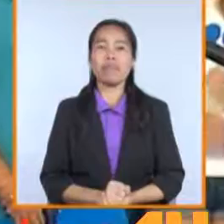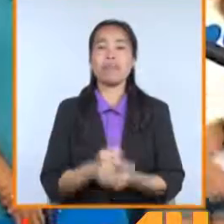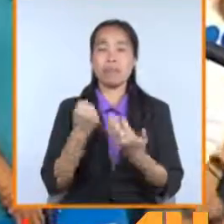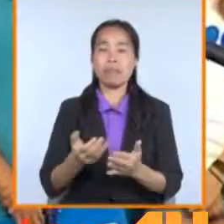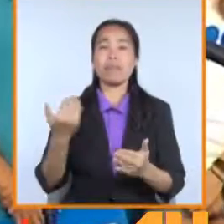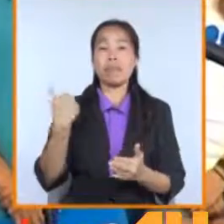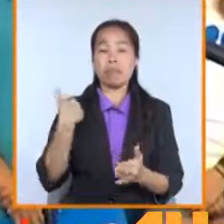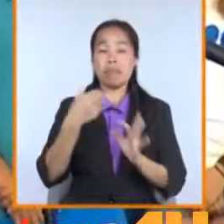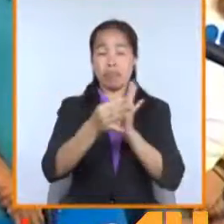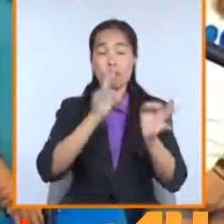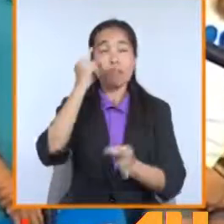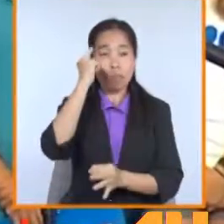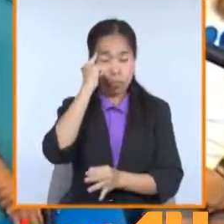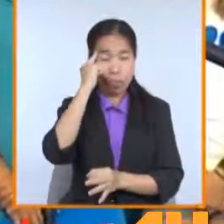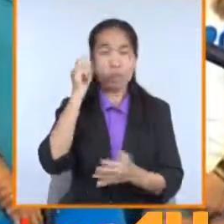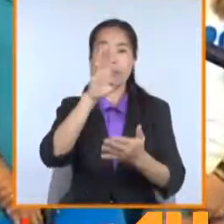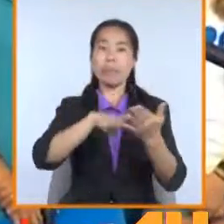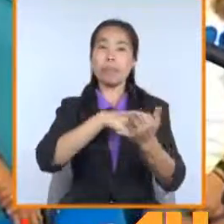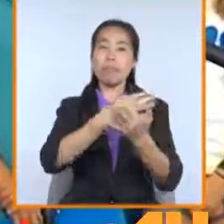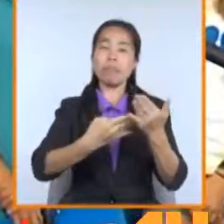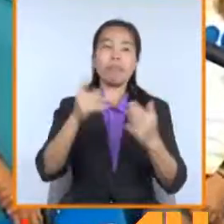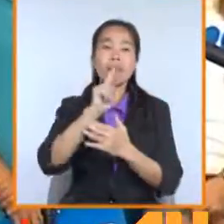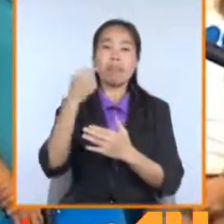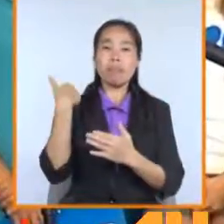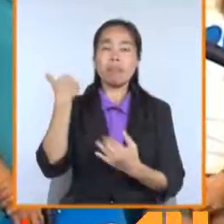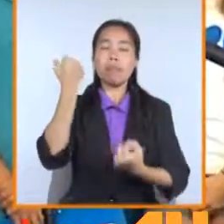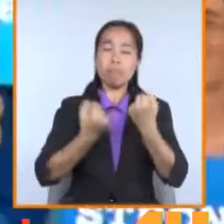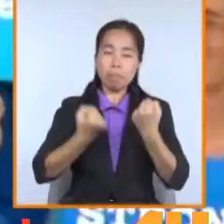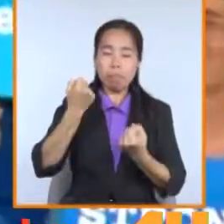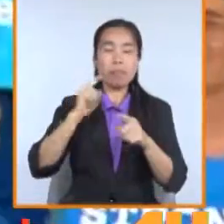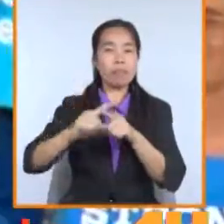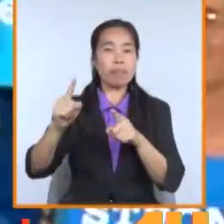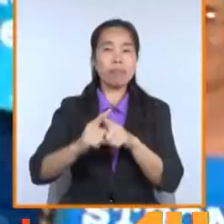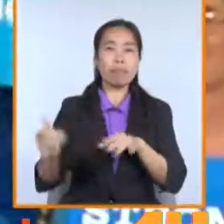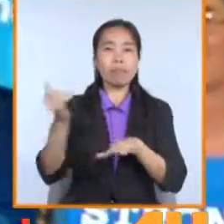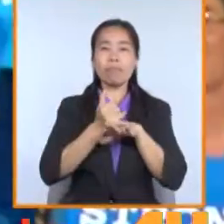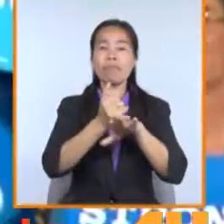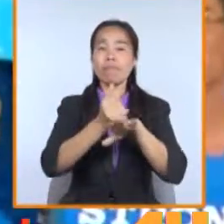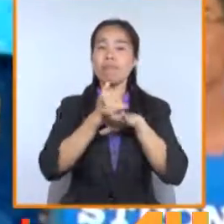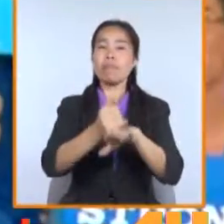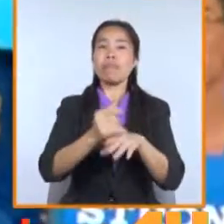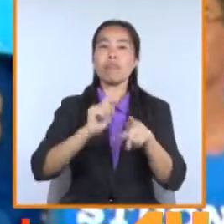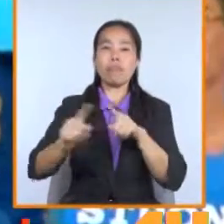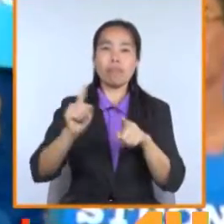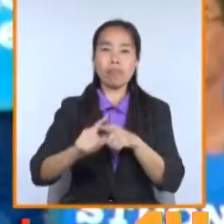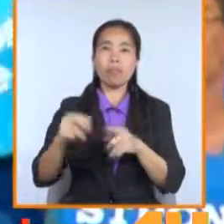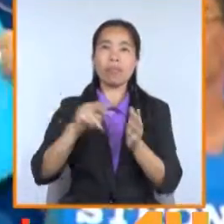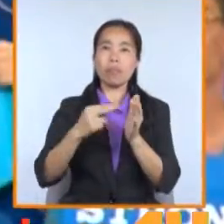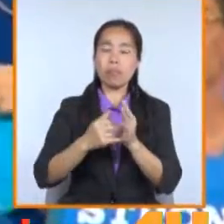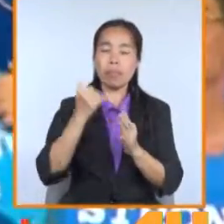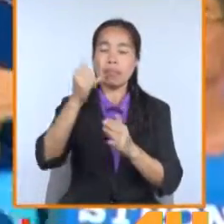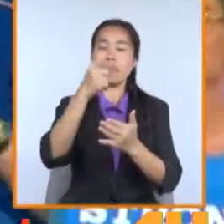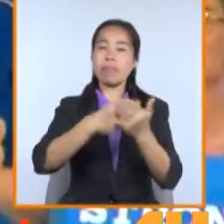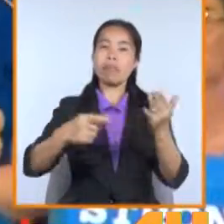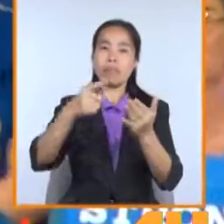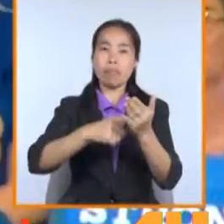กาศแผน Drive to Vote จัดหาพาหนะรับส่งและอำนวยความสะดวกประชาชนในรัฐเนบราสกาให้ไปใช้สิทธิ์เลือกตั้งครั้